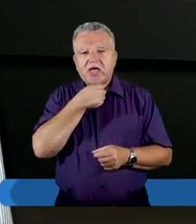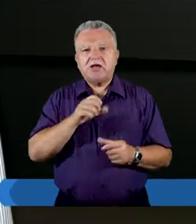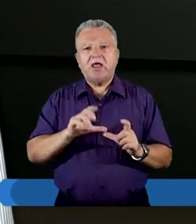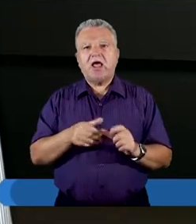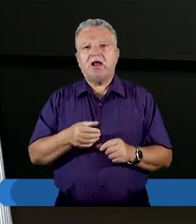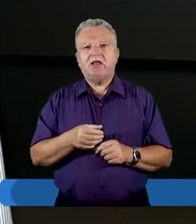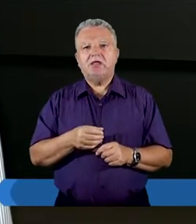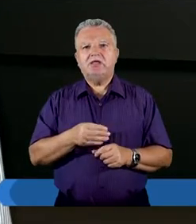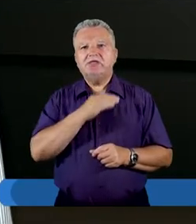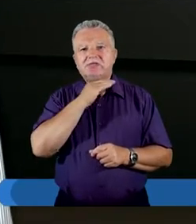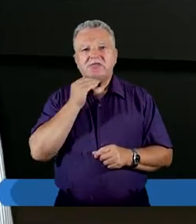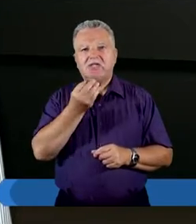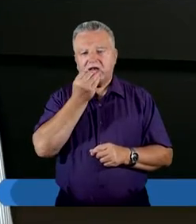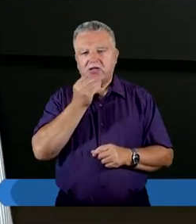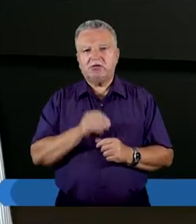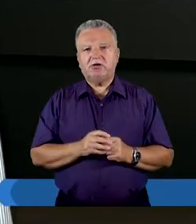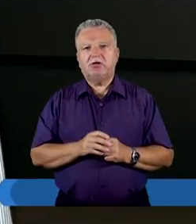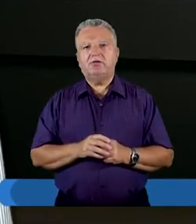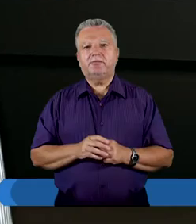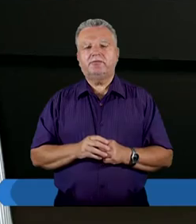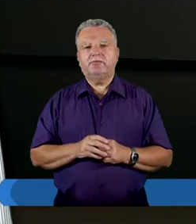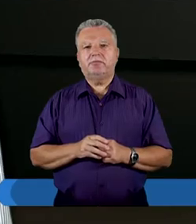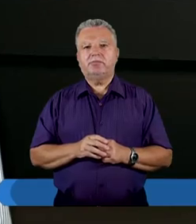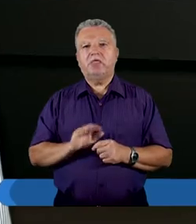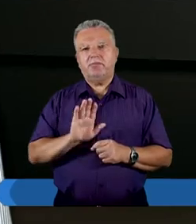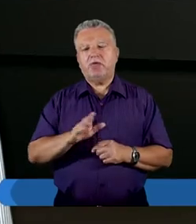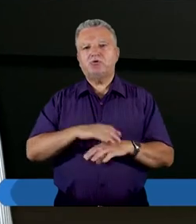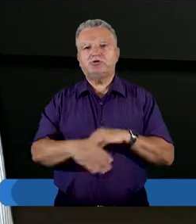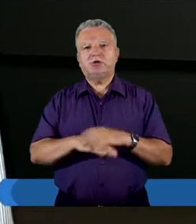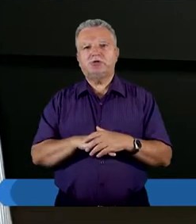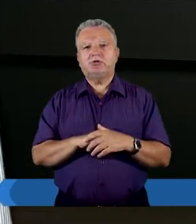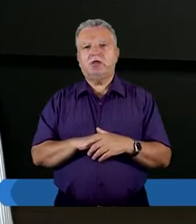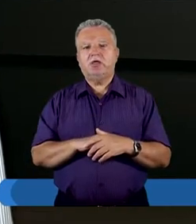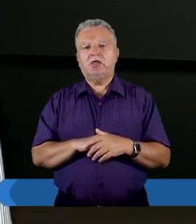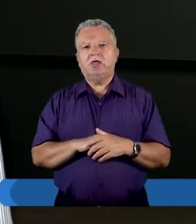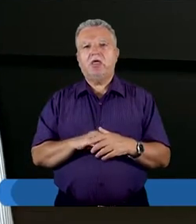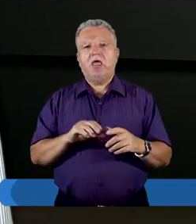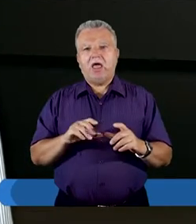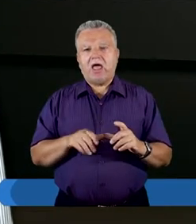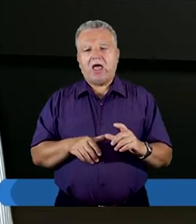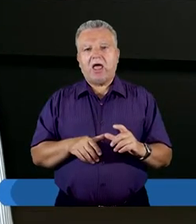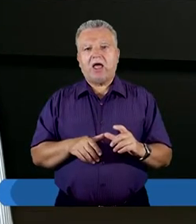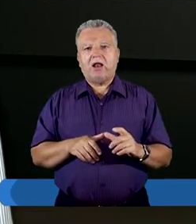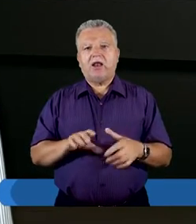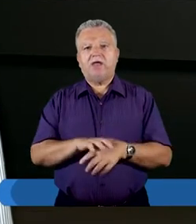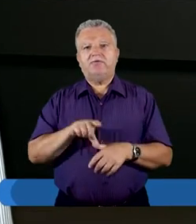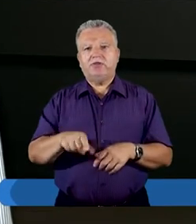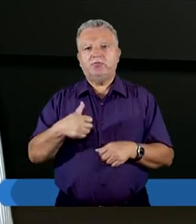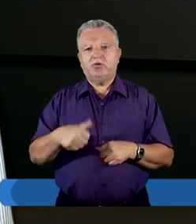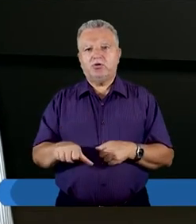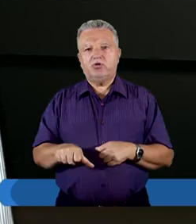miał szczęście. Tak czasami bywa w życiu, ale nie zawsze. Bo podczas tego naszego rozważania w tym